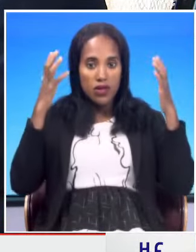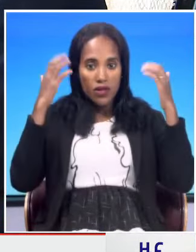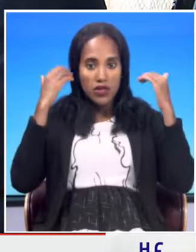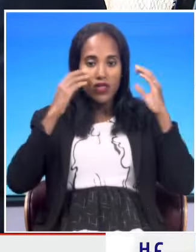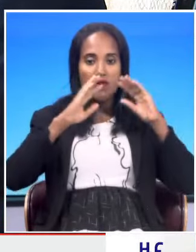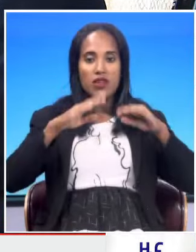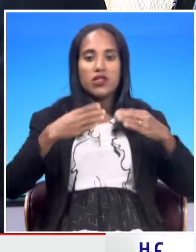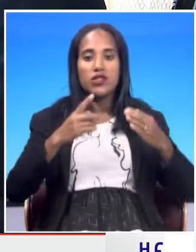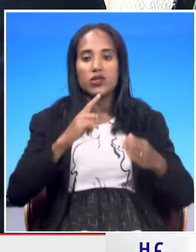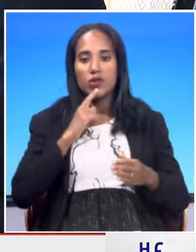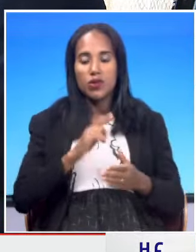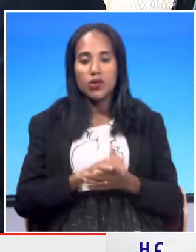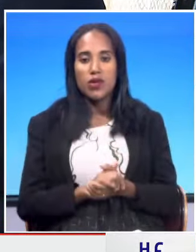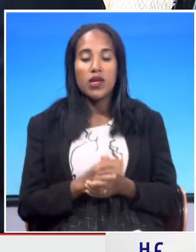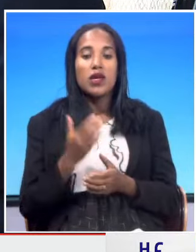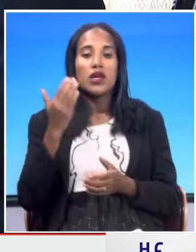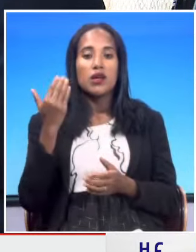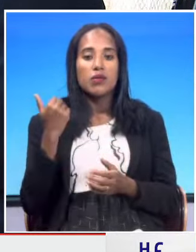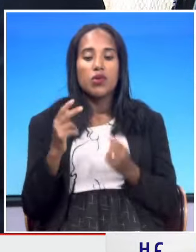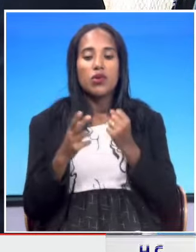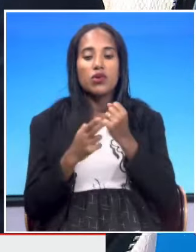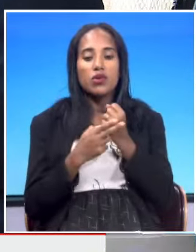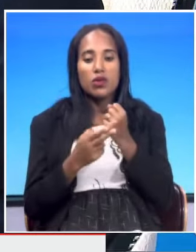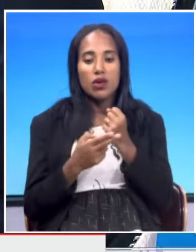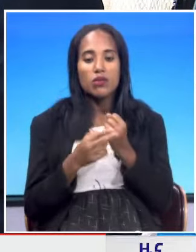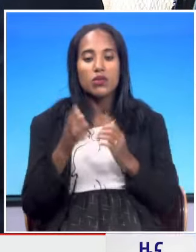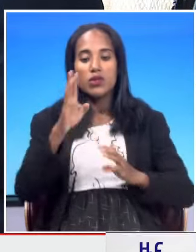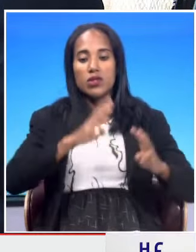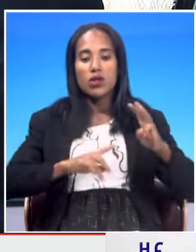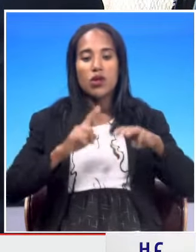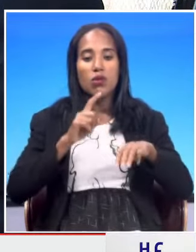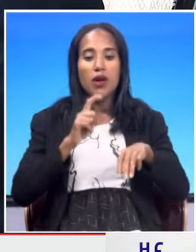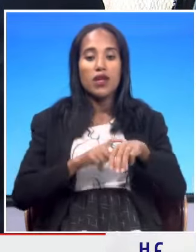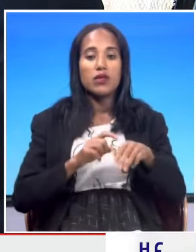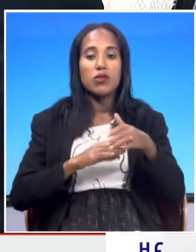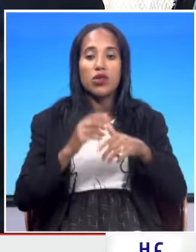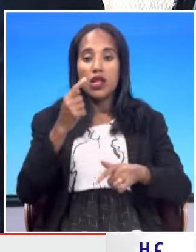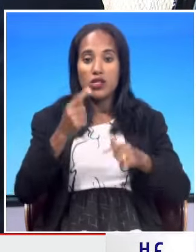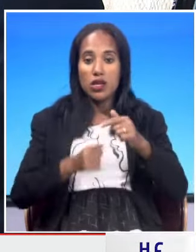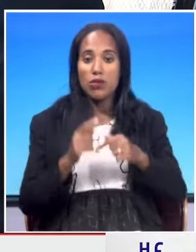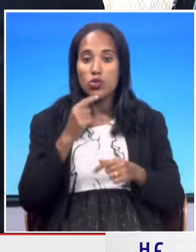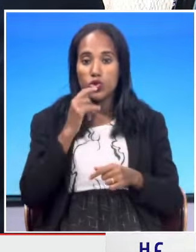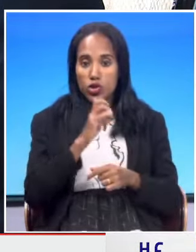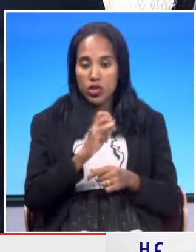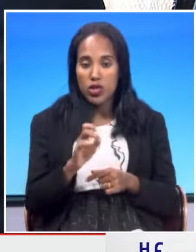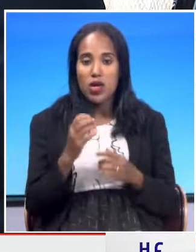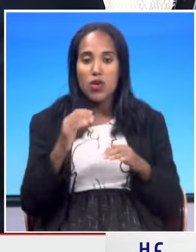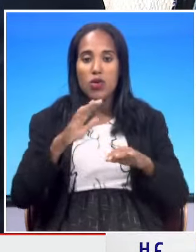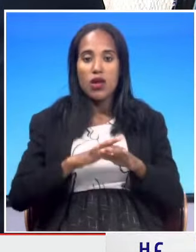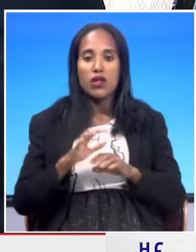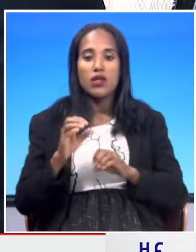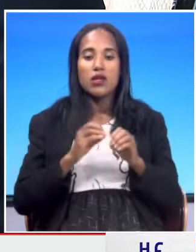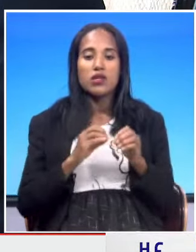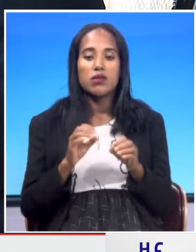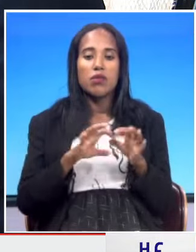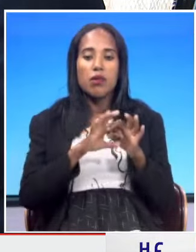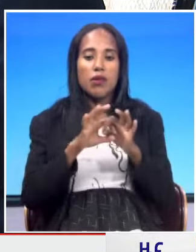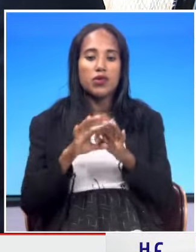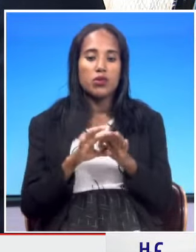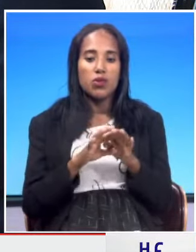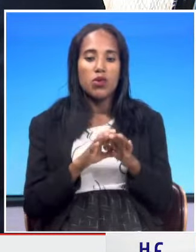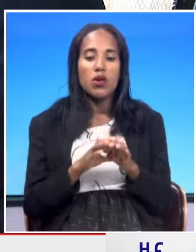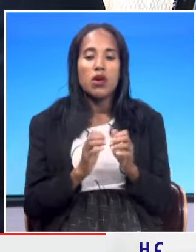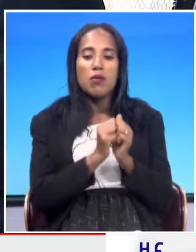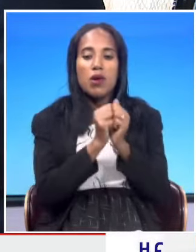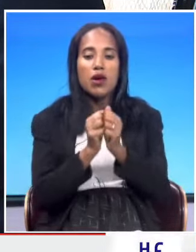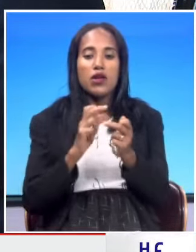الله خراب برو خذت لك أموتش غرق ويا بانغزي الموت أثال تعلم نونجي أهول لا يتنك سب بمهارة سو بعقد